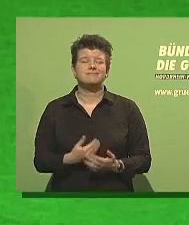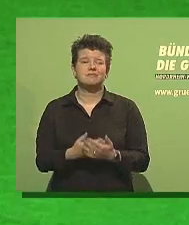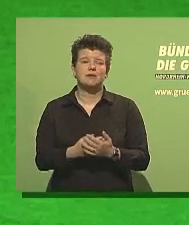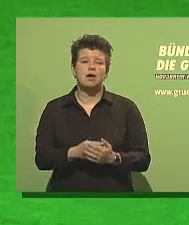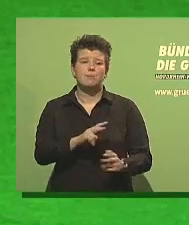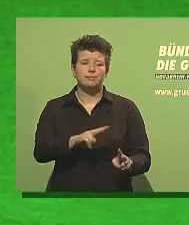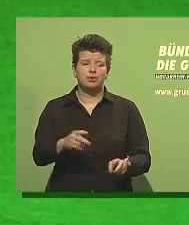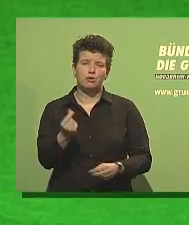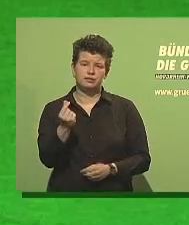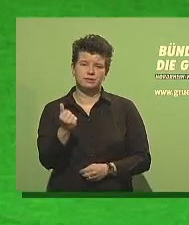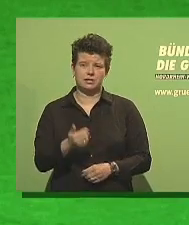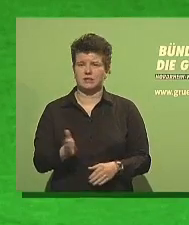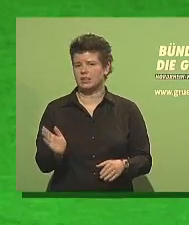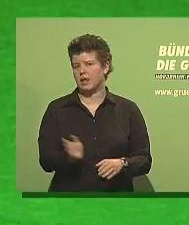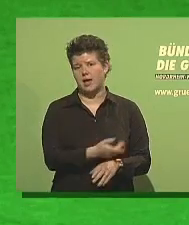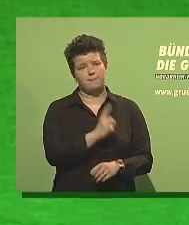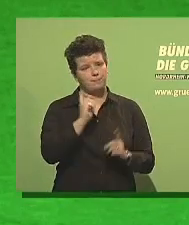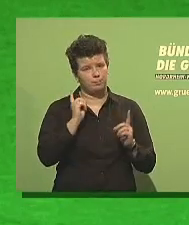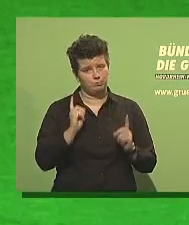Betreuungsgeldes.